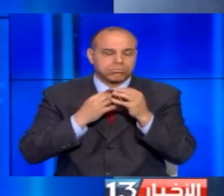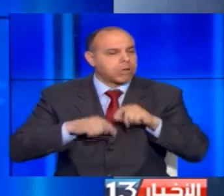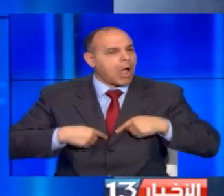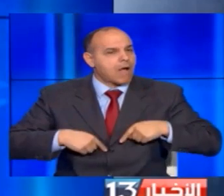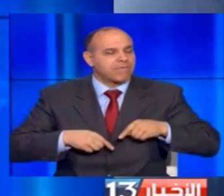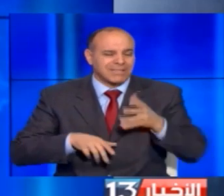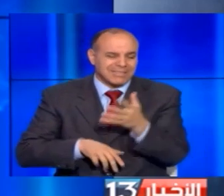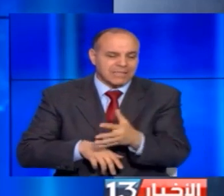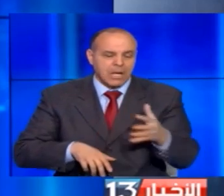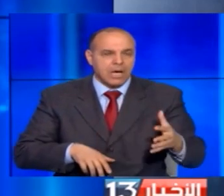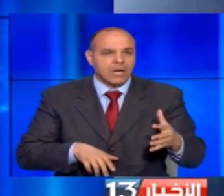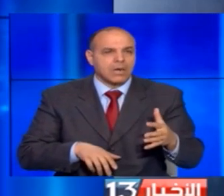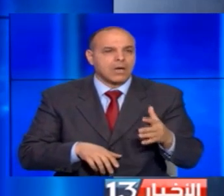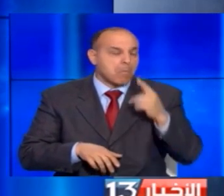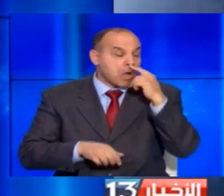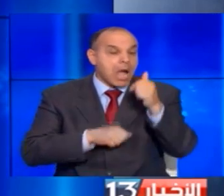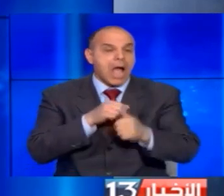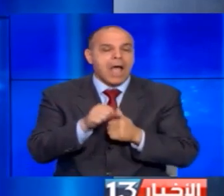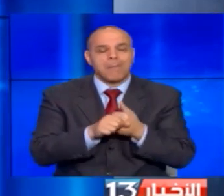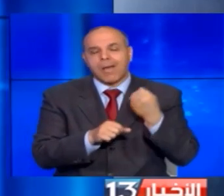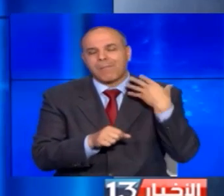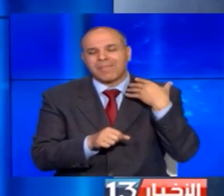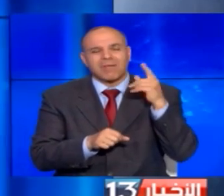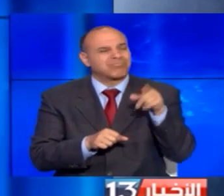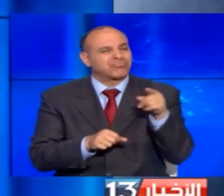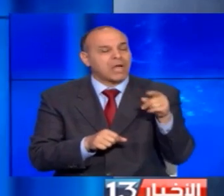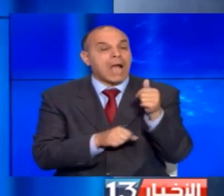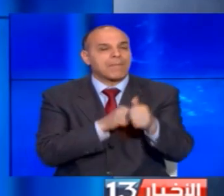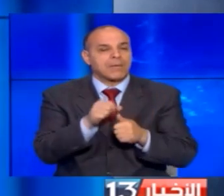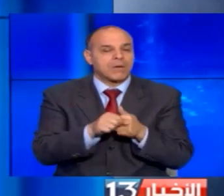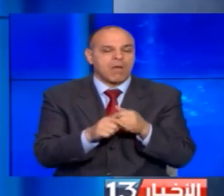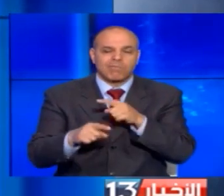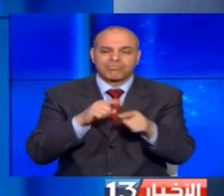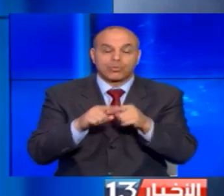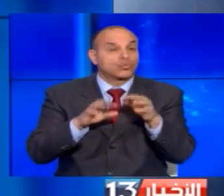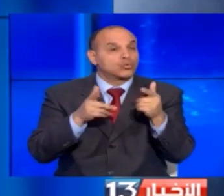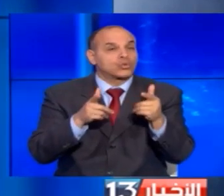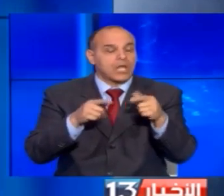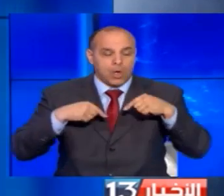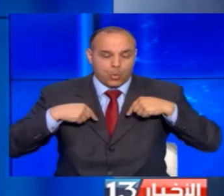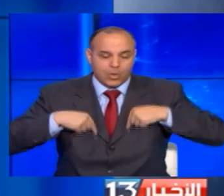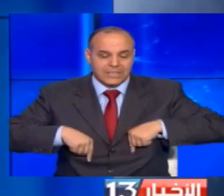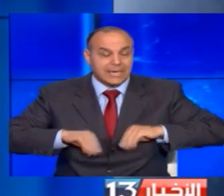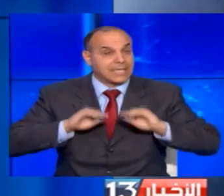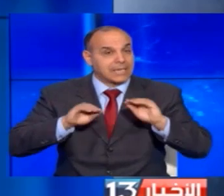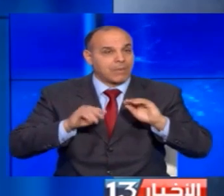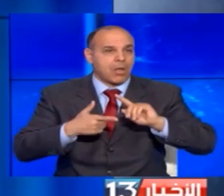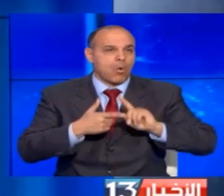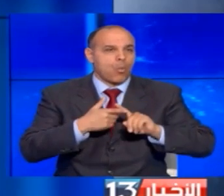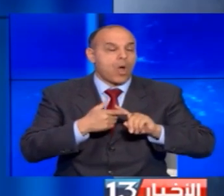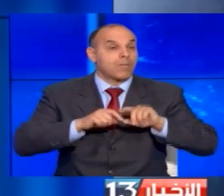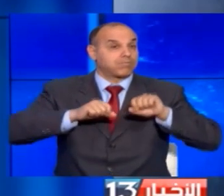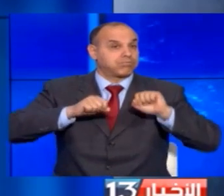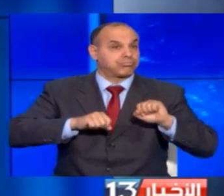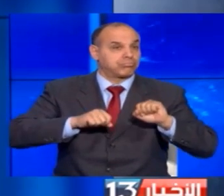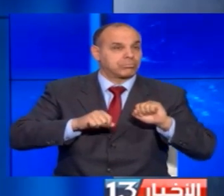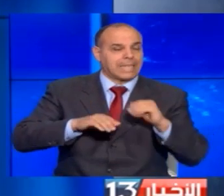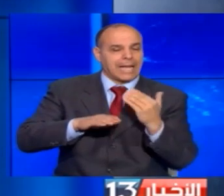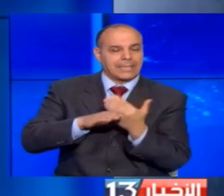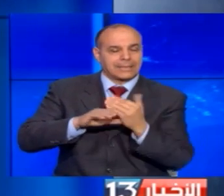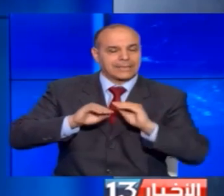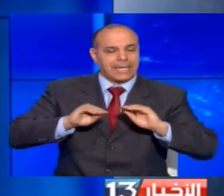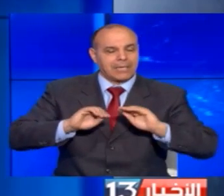تخوف التلاميذ من شبح السنة البيضاء على خلفية الخلاف القائم بين وزارة التربية والجامعة العامة